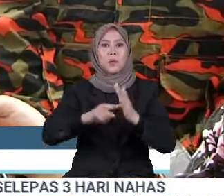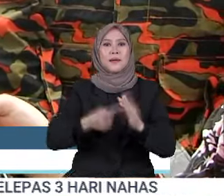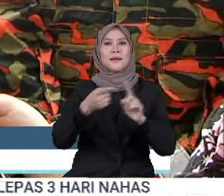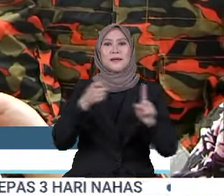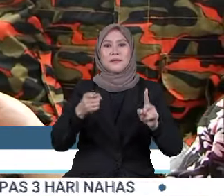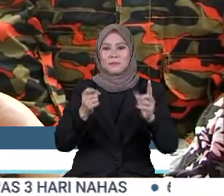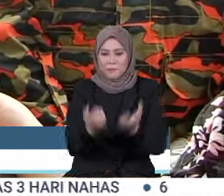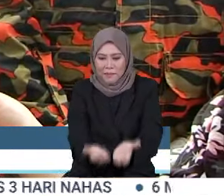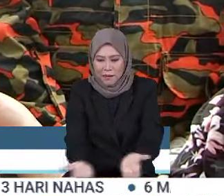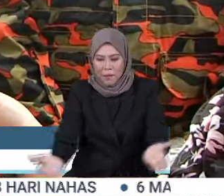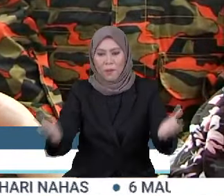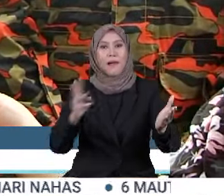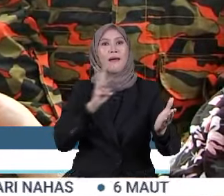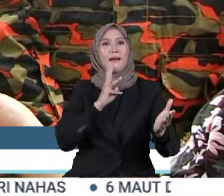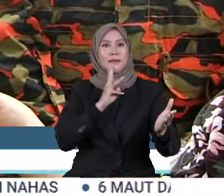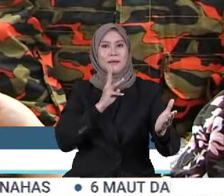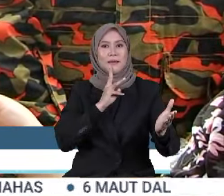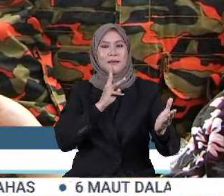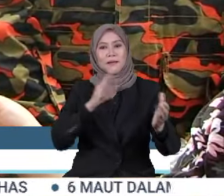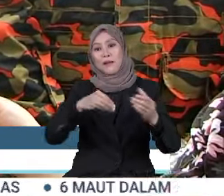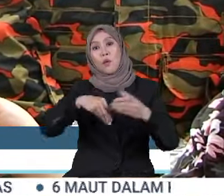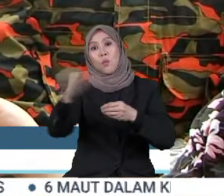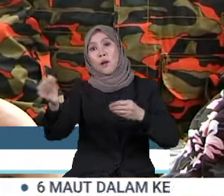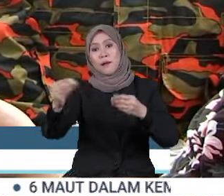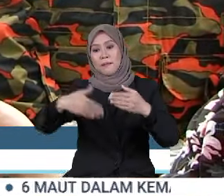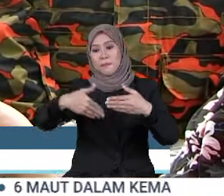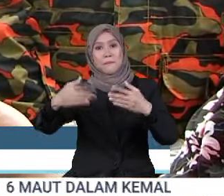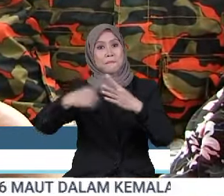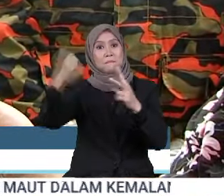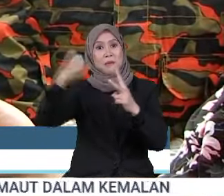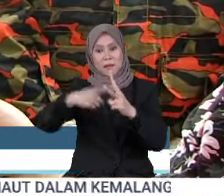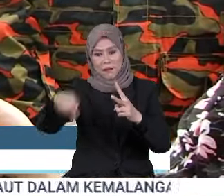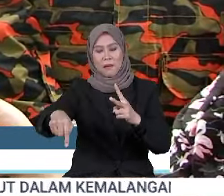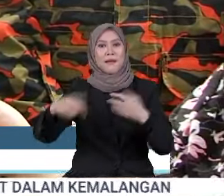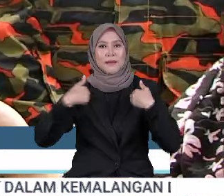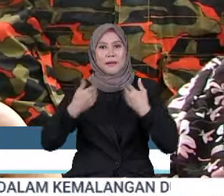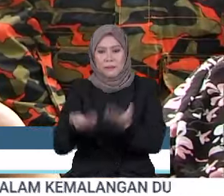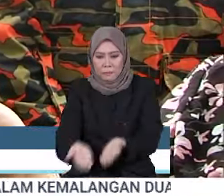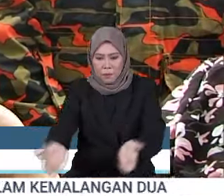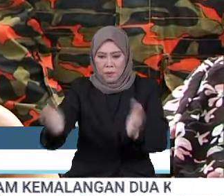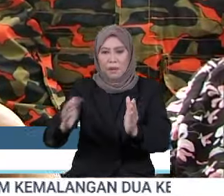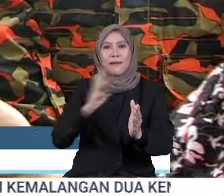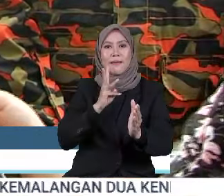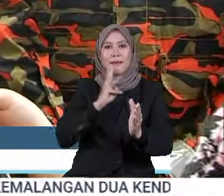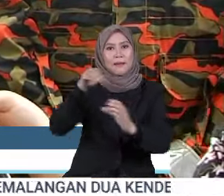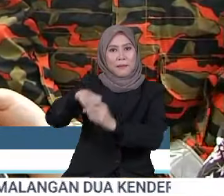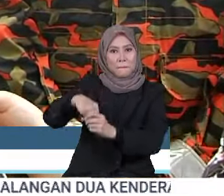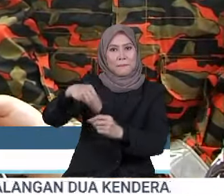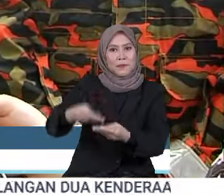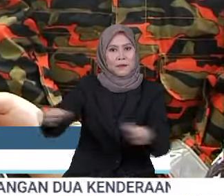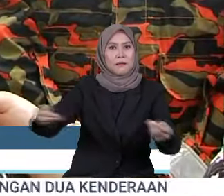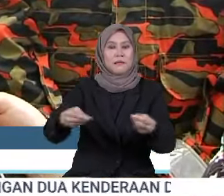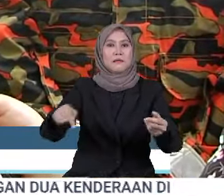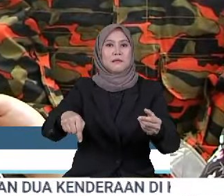takungan air di luar pagar bangunan Iit dapat takungan air